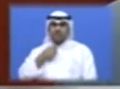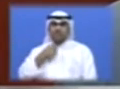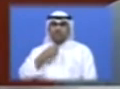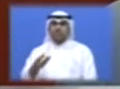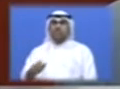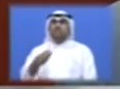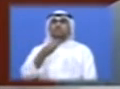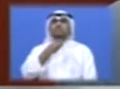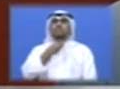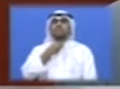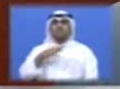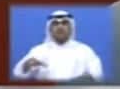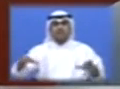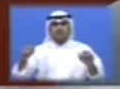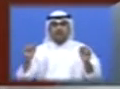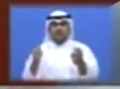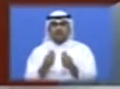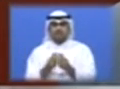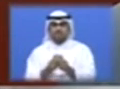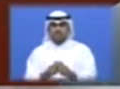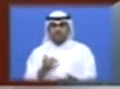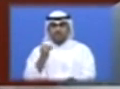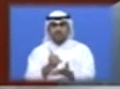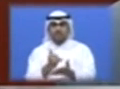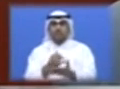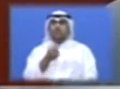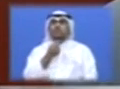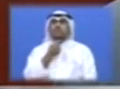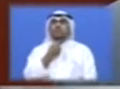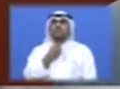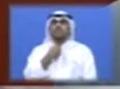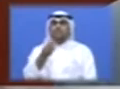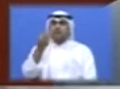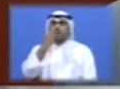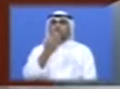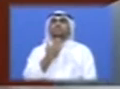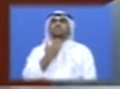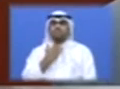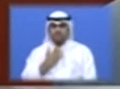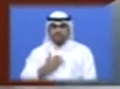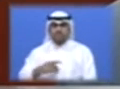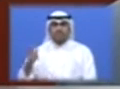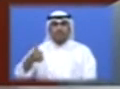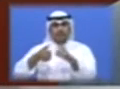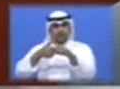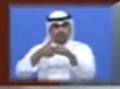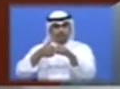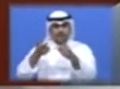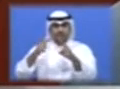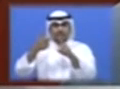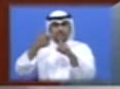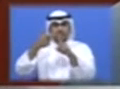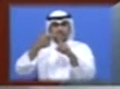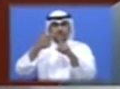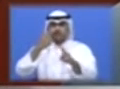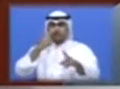طريقين. الأول لكي أساس يكون قادر أنه يبلع عن طريق البلعوم، والطريقة الثانية